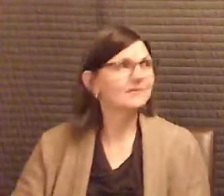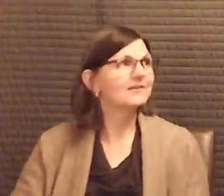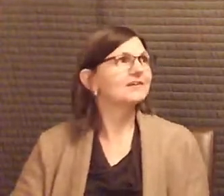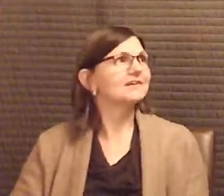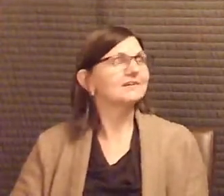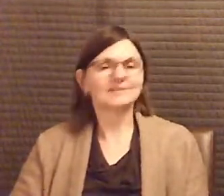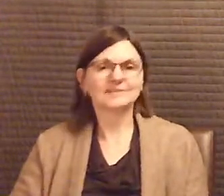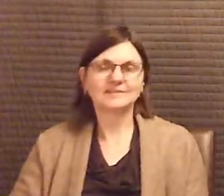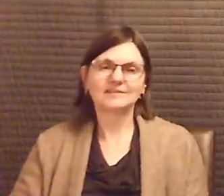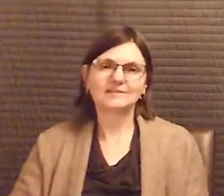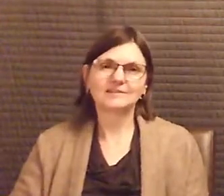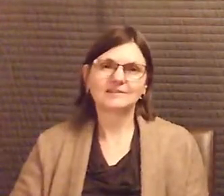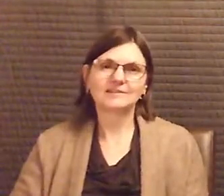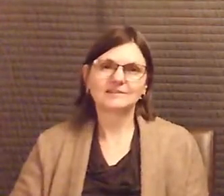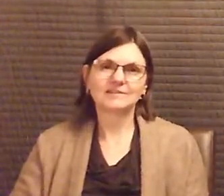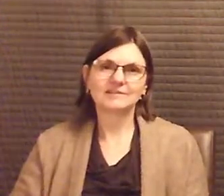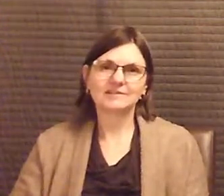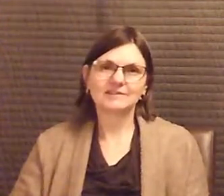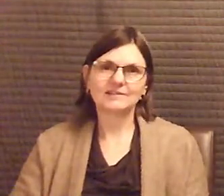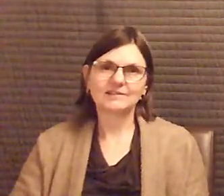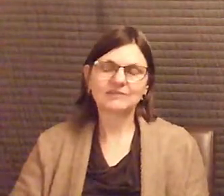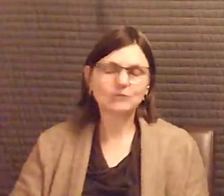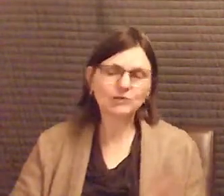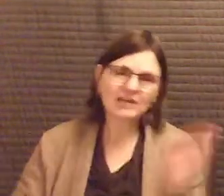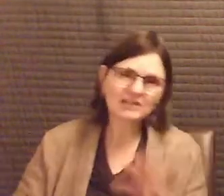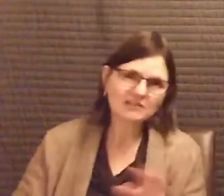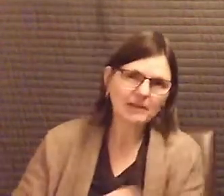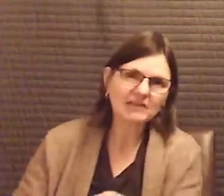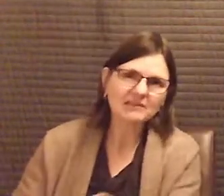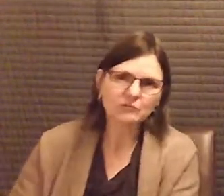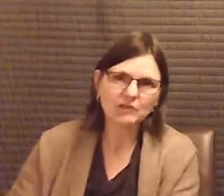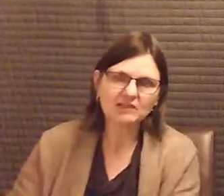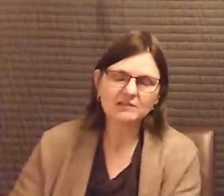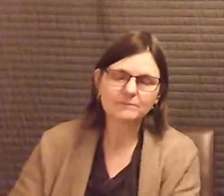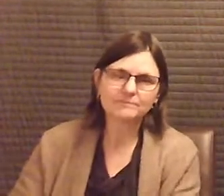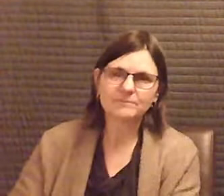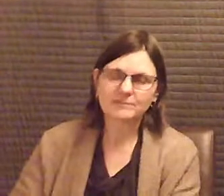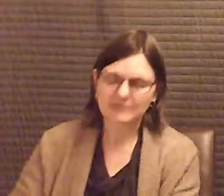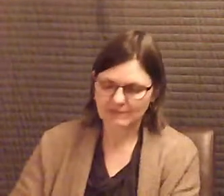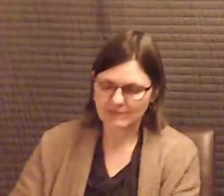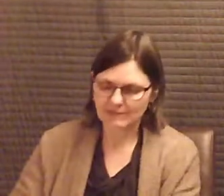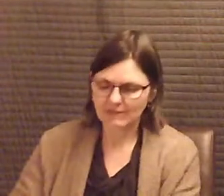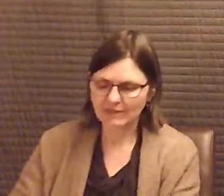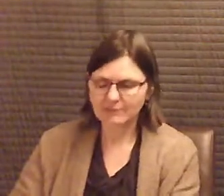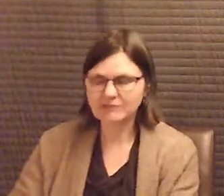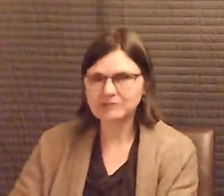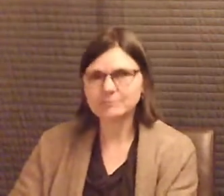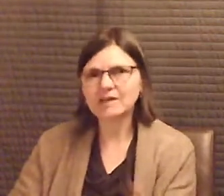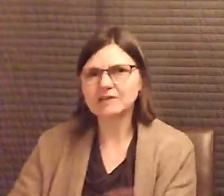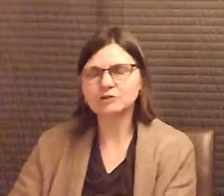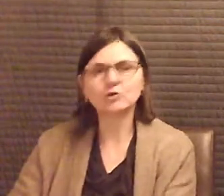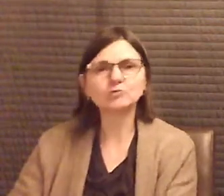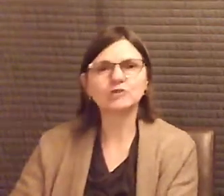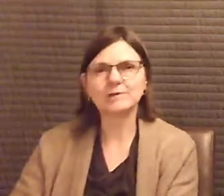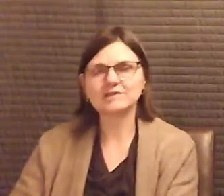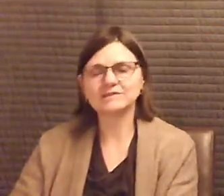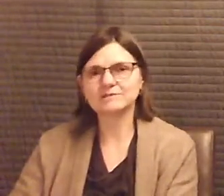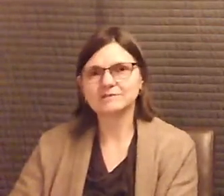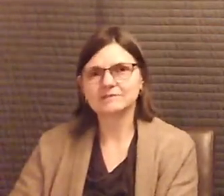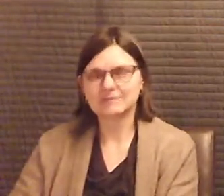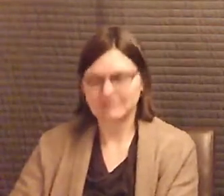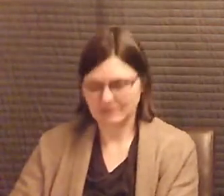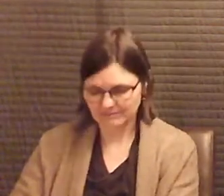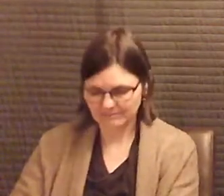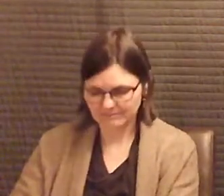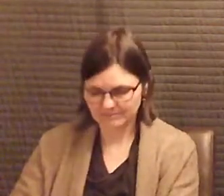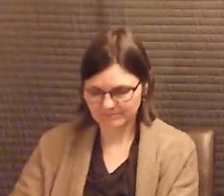aan jullie nou dus productiemanager ik weet nog een keer dat ik preekte indonesië a large church ik gewas een preek en een grote gemeente en